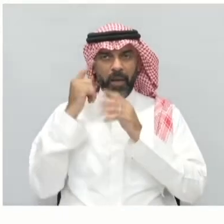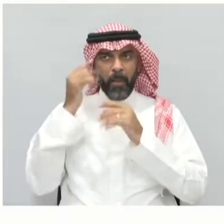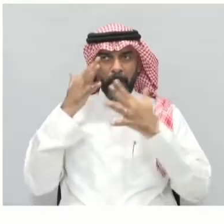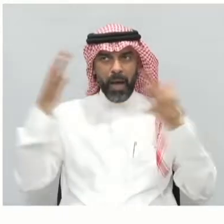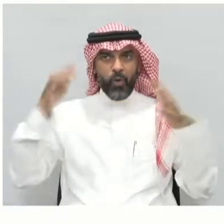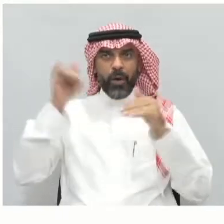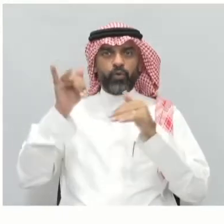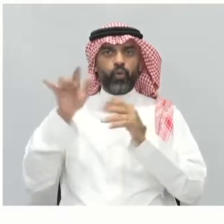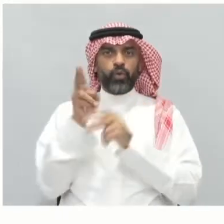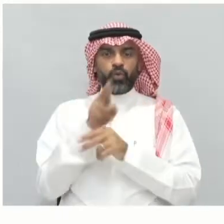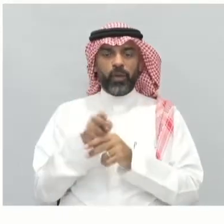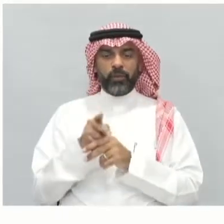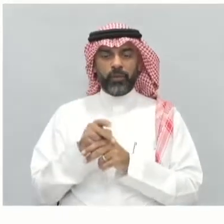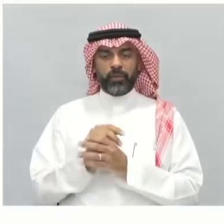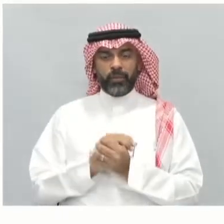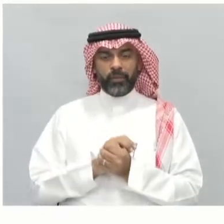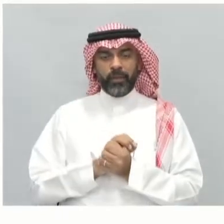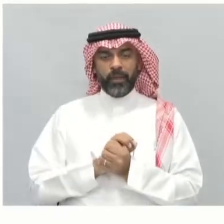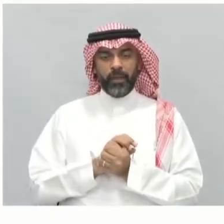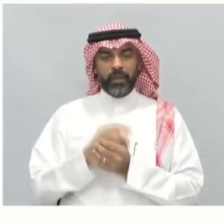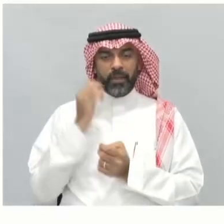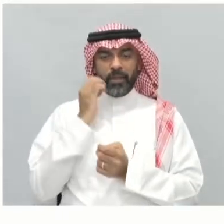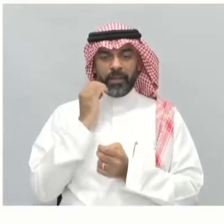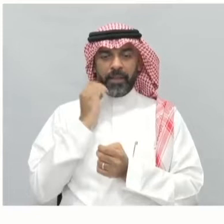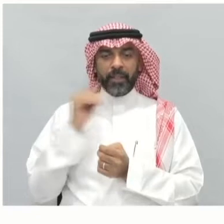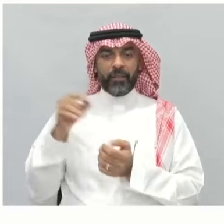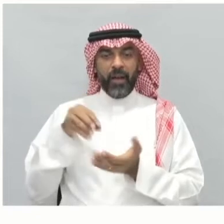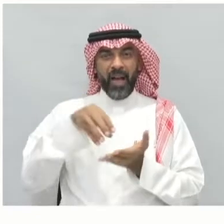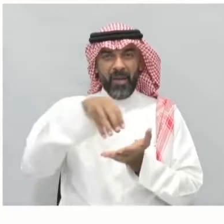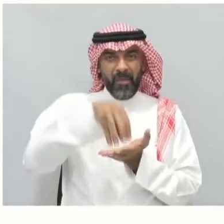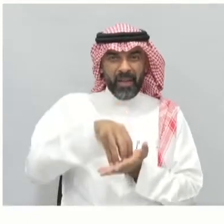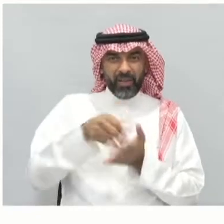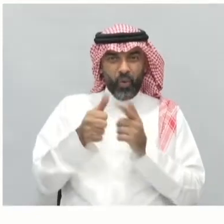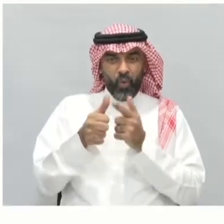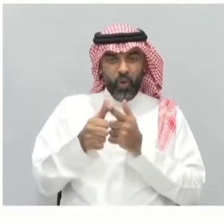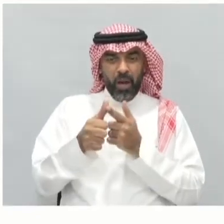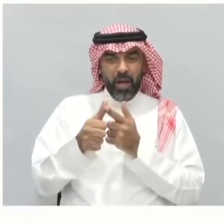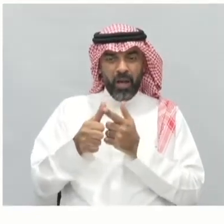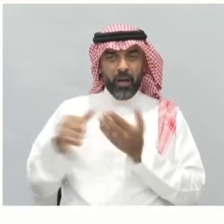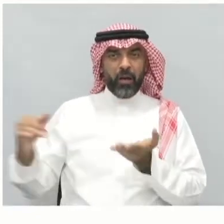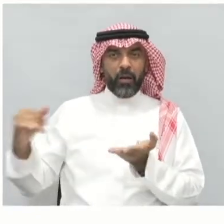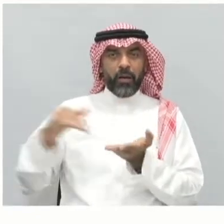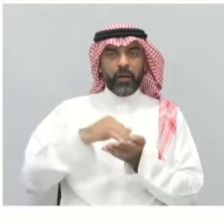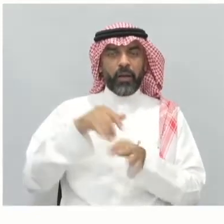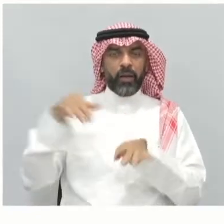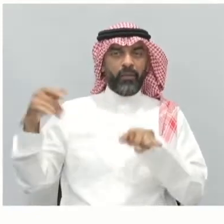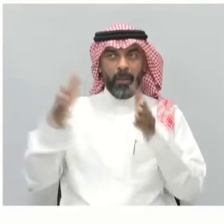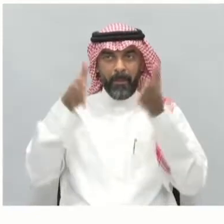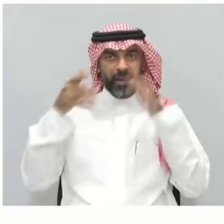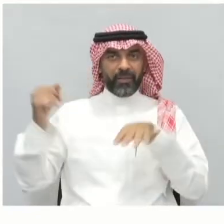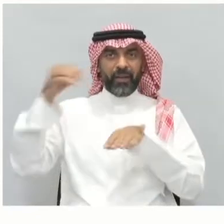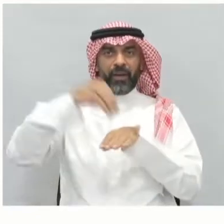خمسه المحطه الثانيه ركب اربعه ونزل ثاني المحطه الثالثه ركبها